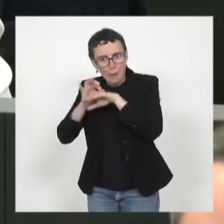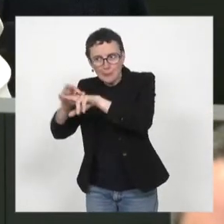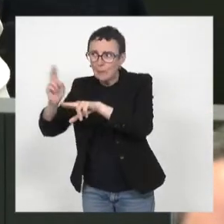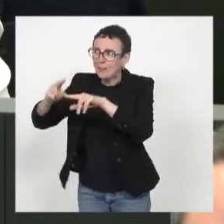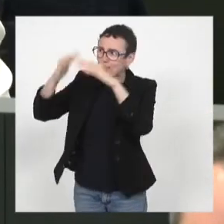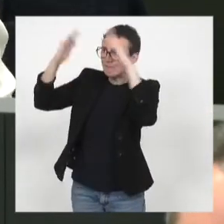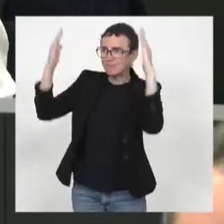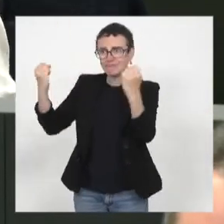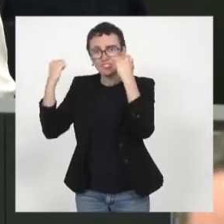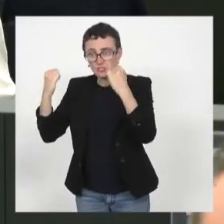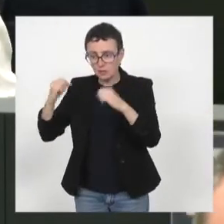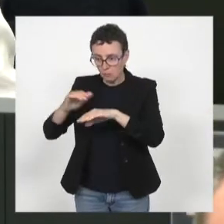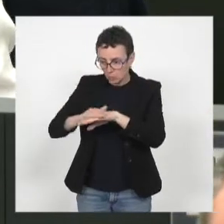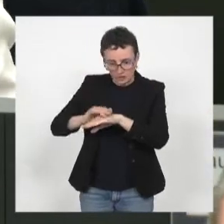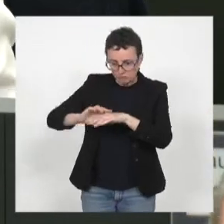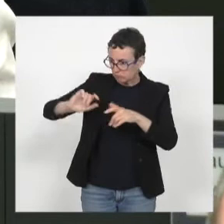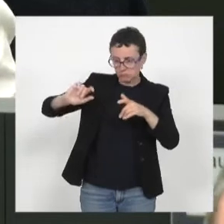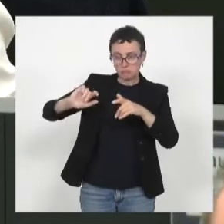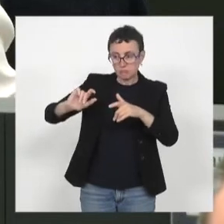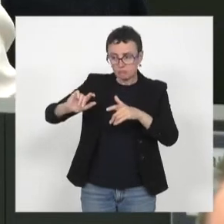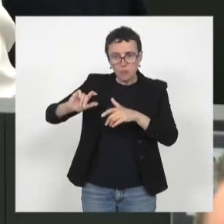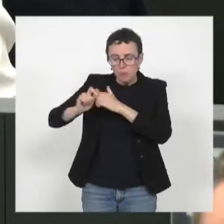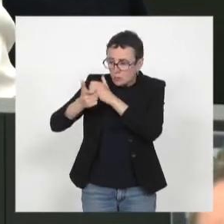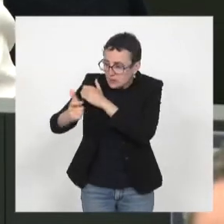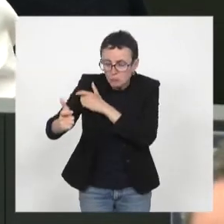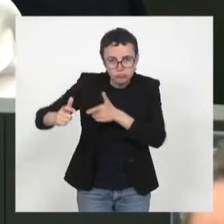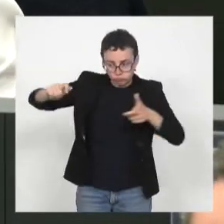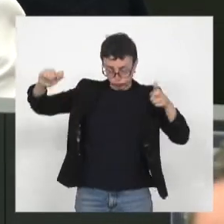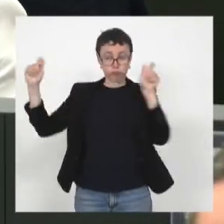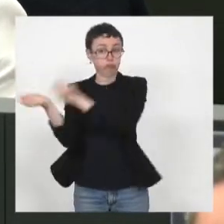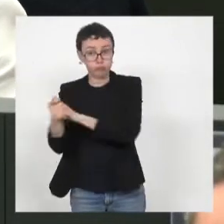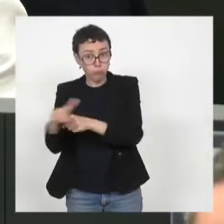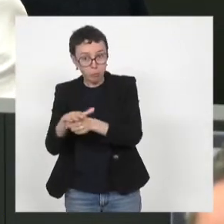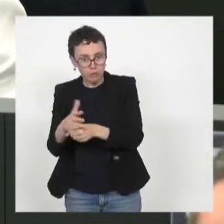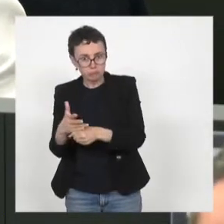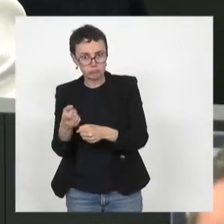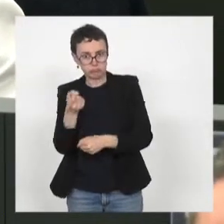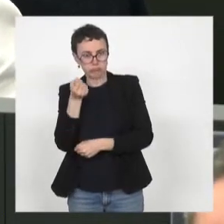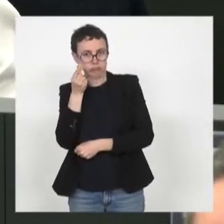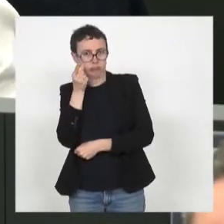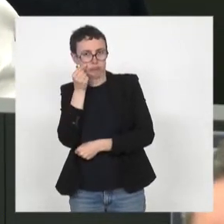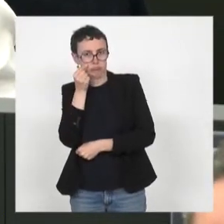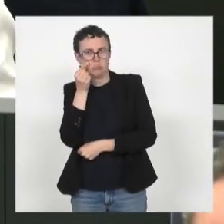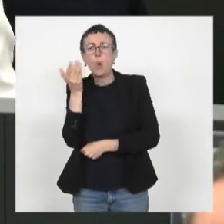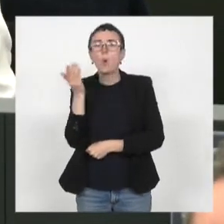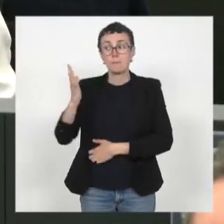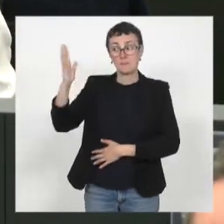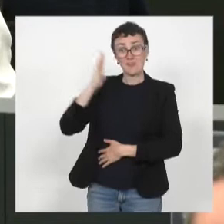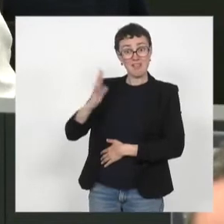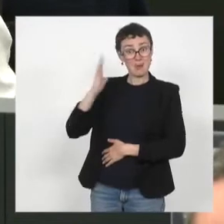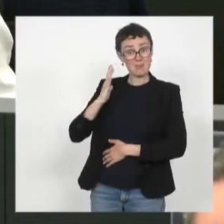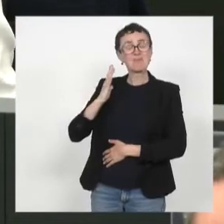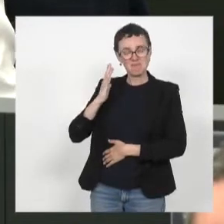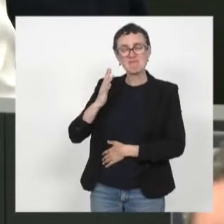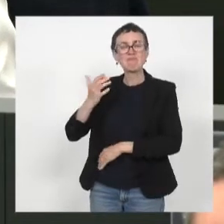rénovation énergétique de l'AMEL que propose finalement cette délibération. En effet, elle propose de passer d'un service